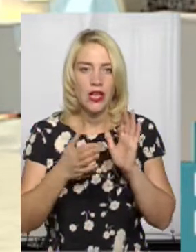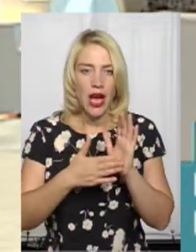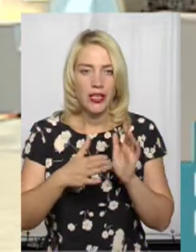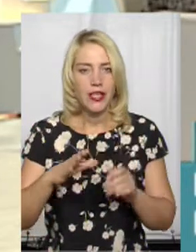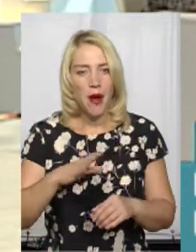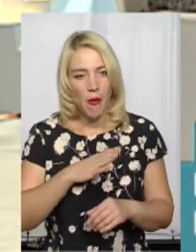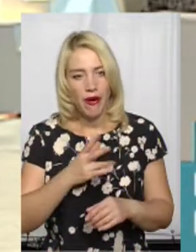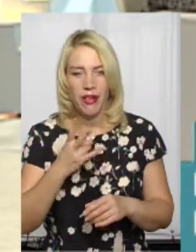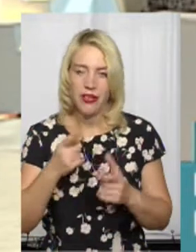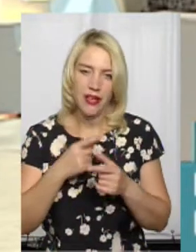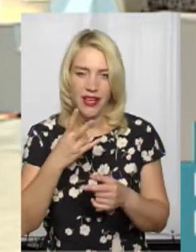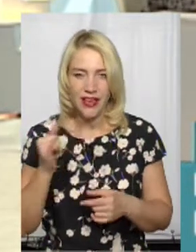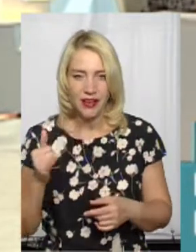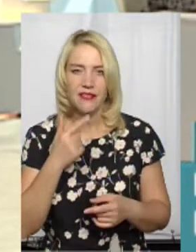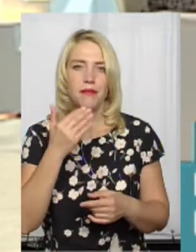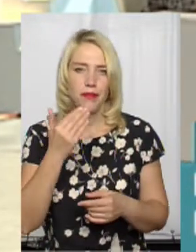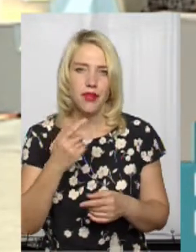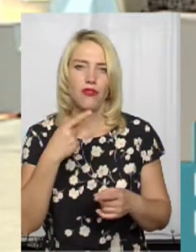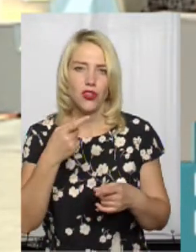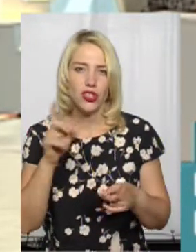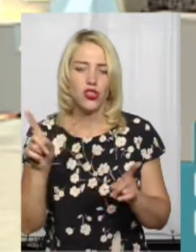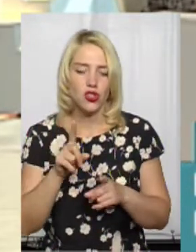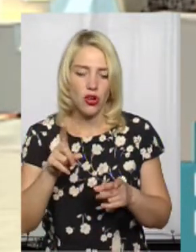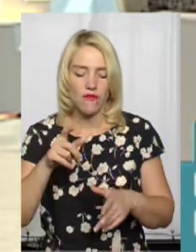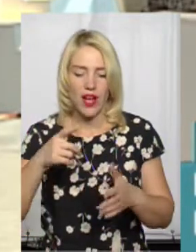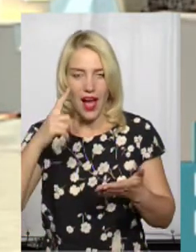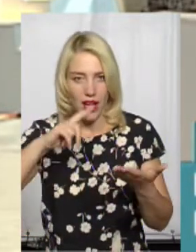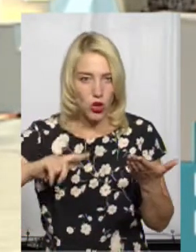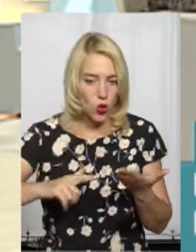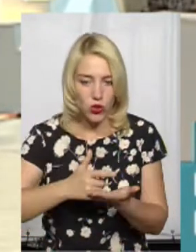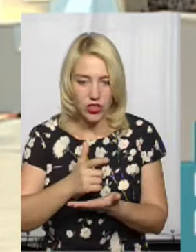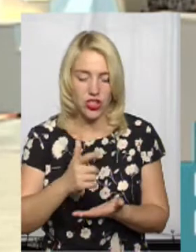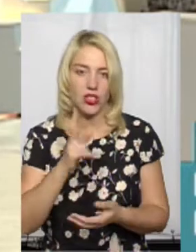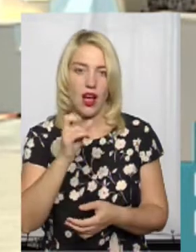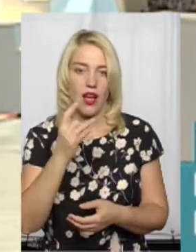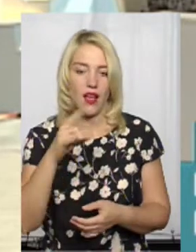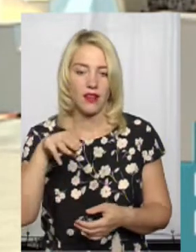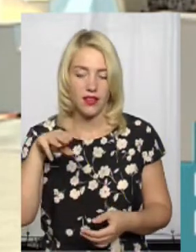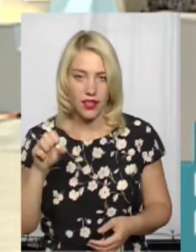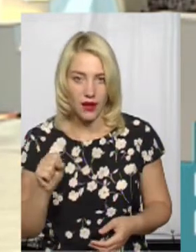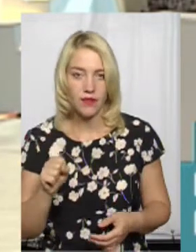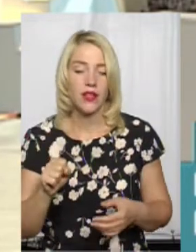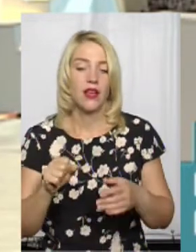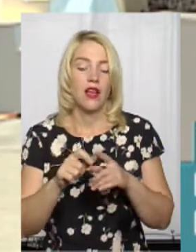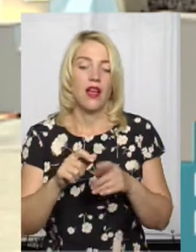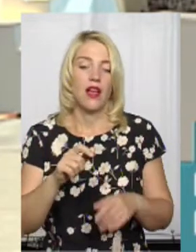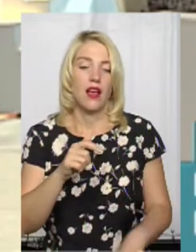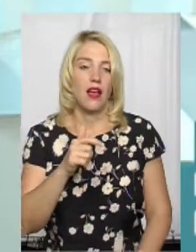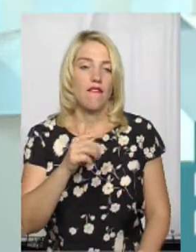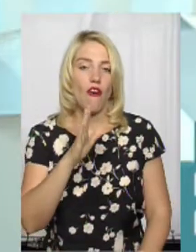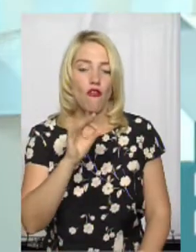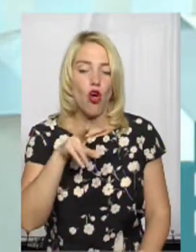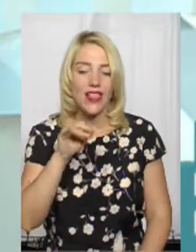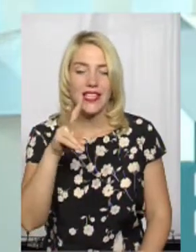Ну, хочу сказати, що в археологічній карті Волинської губернії ще Антоновичем пишеться,